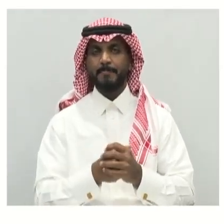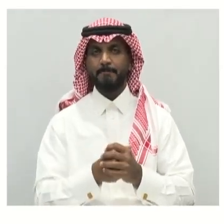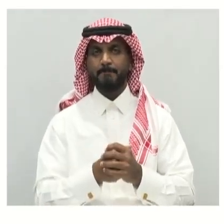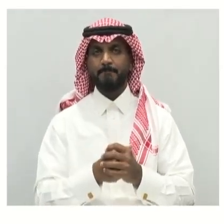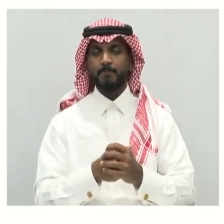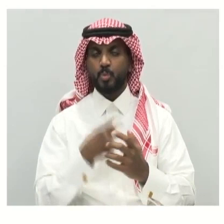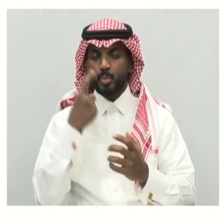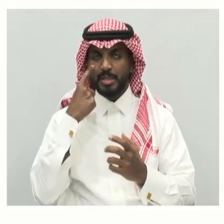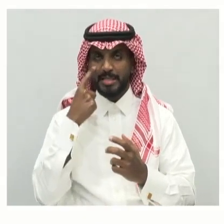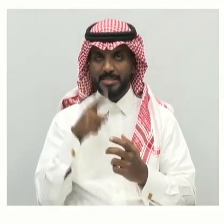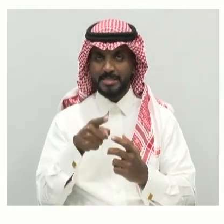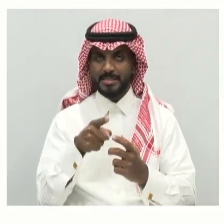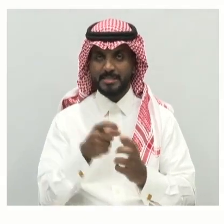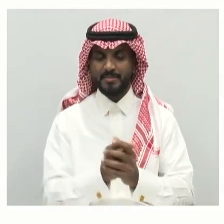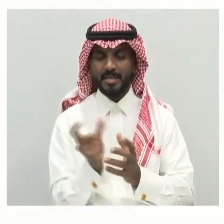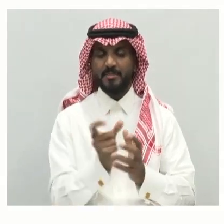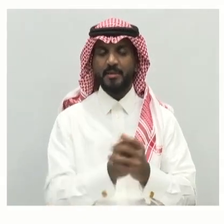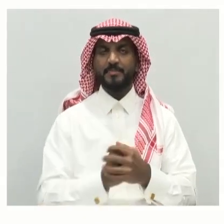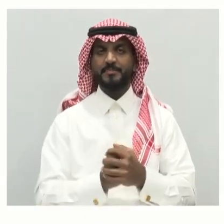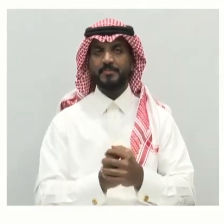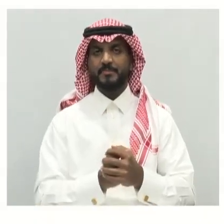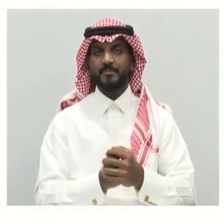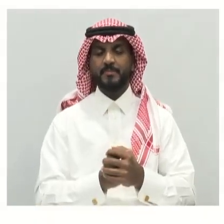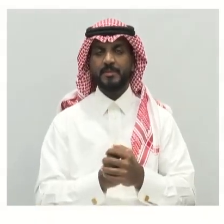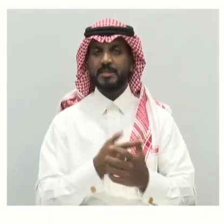هيا نركز في هذه الكلمه الملونه